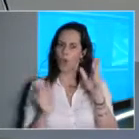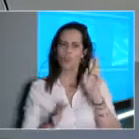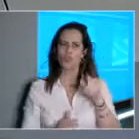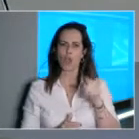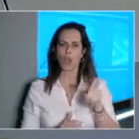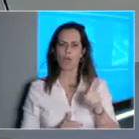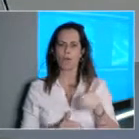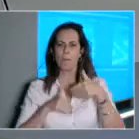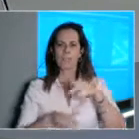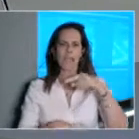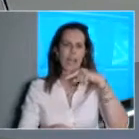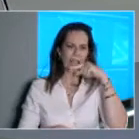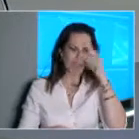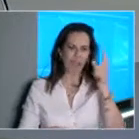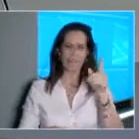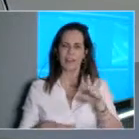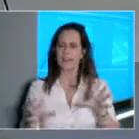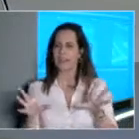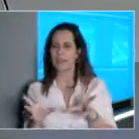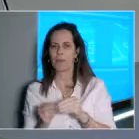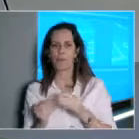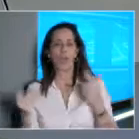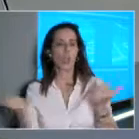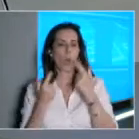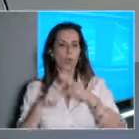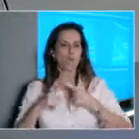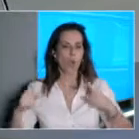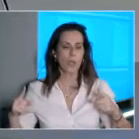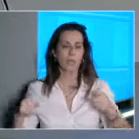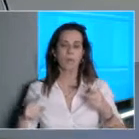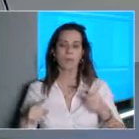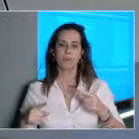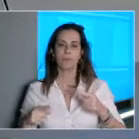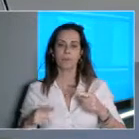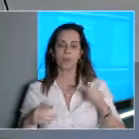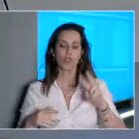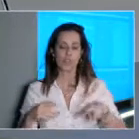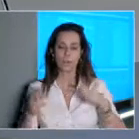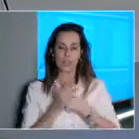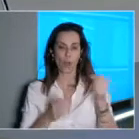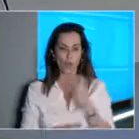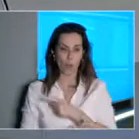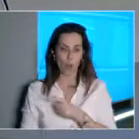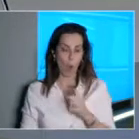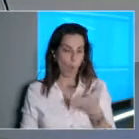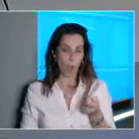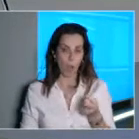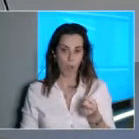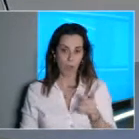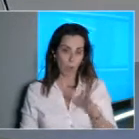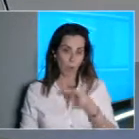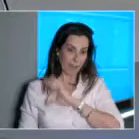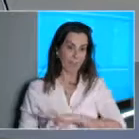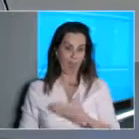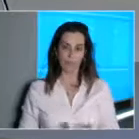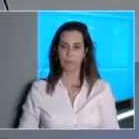יש בה מצד גאווה לצד אירועים אחרים שהם קורים בסופי שבוע. יכול להיות שיצא מזה גם